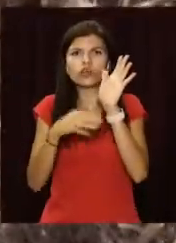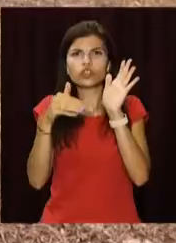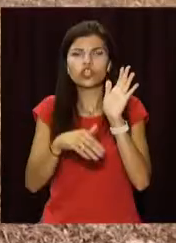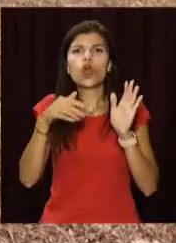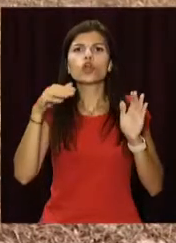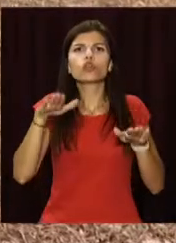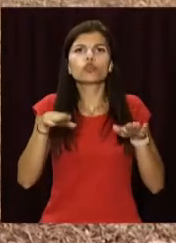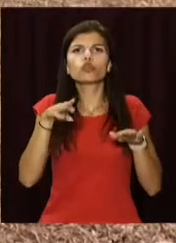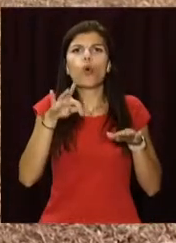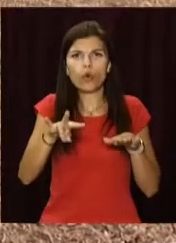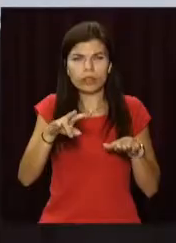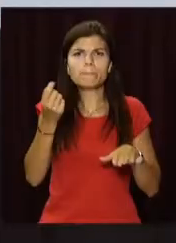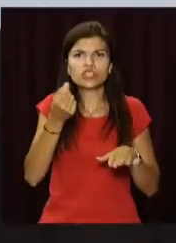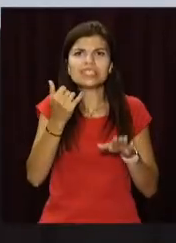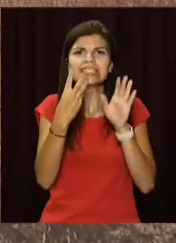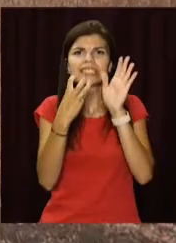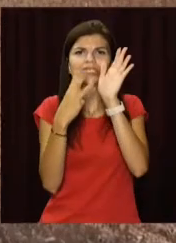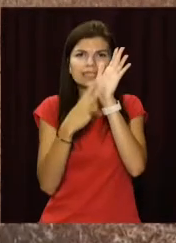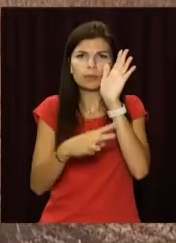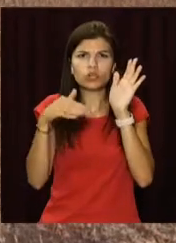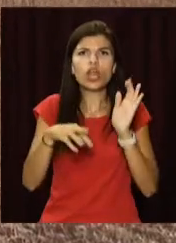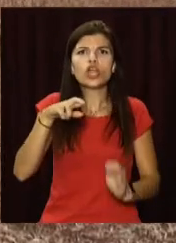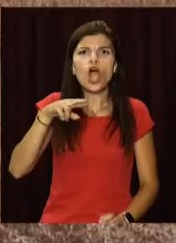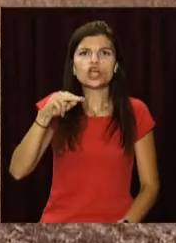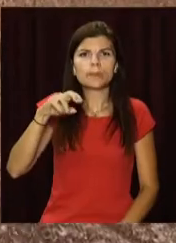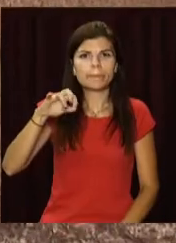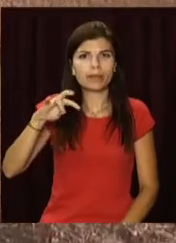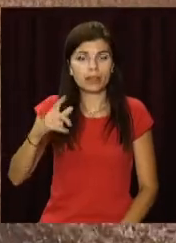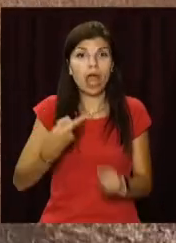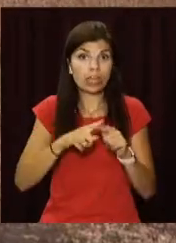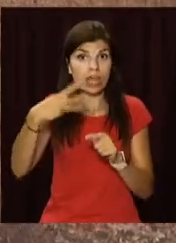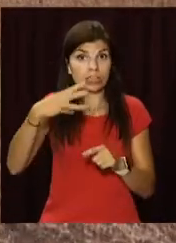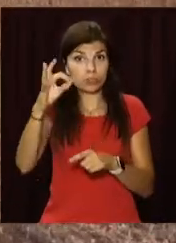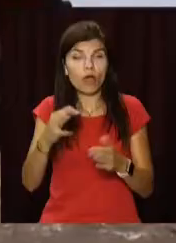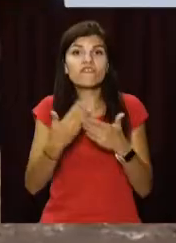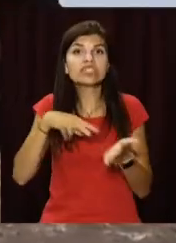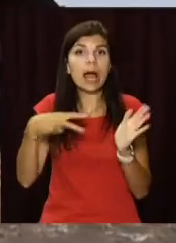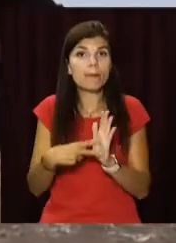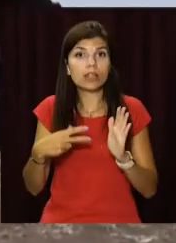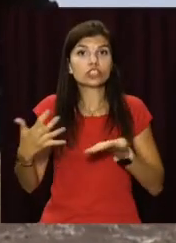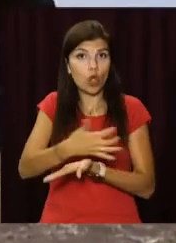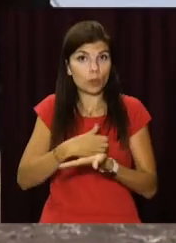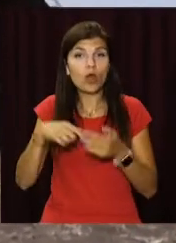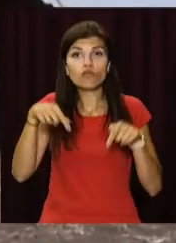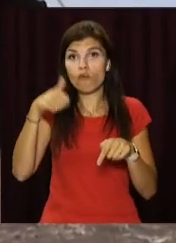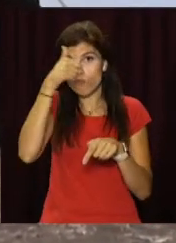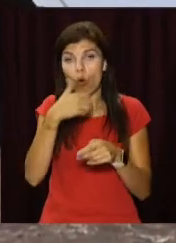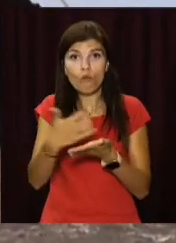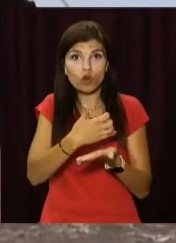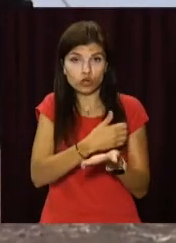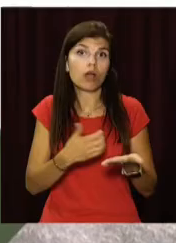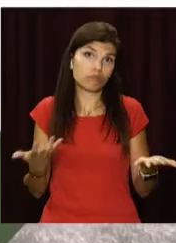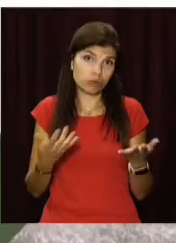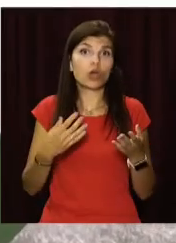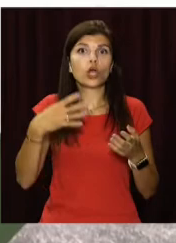тонн пшениці та понад 370 тисяч тонн ячменю. Це 30% від запланованого. Цьогорічна врожайність практично